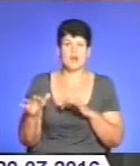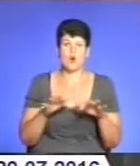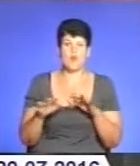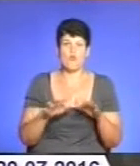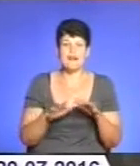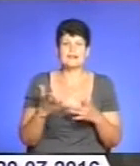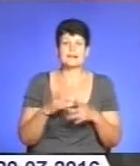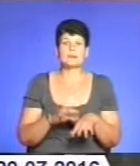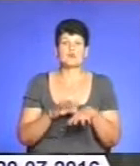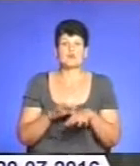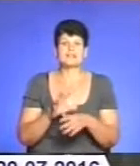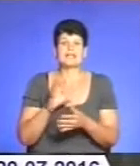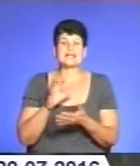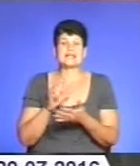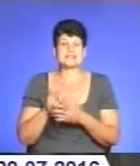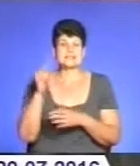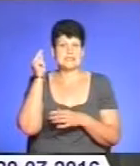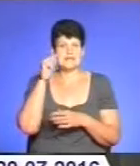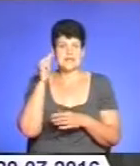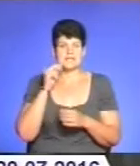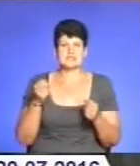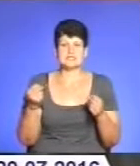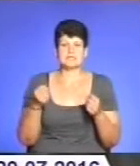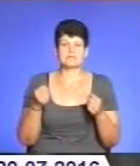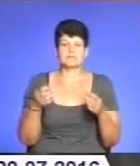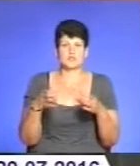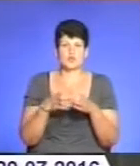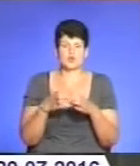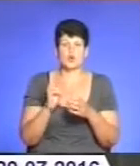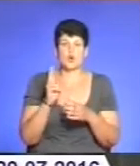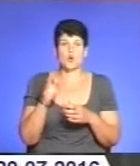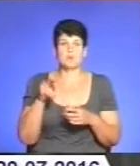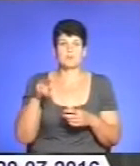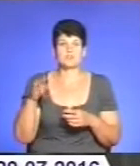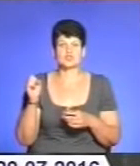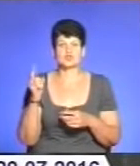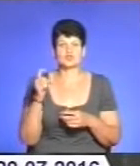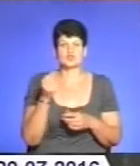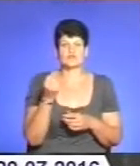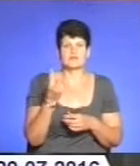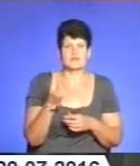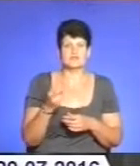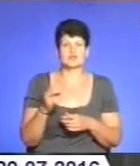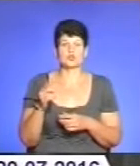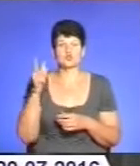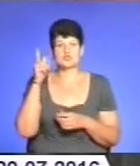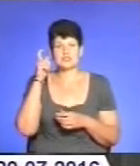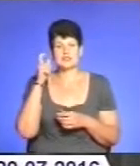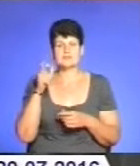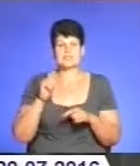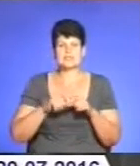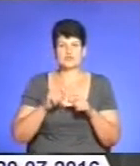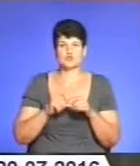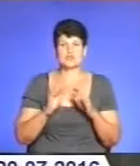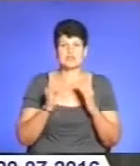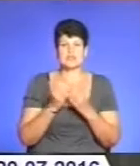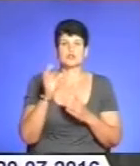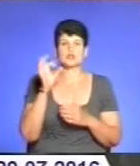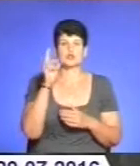які проводили заняття з підрозділами Копичинської ВК-112, Чортківського слідчого ізолятору та